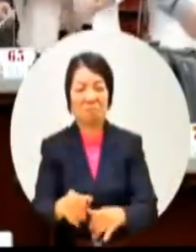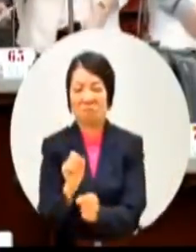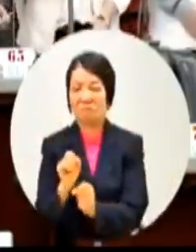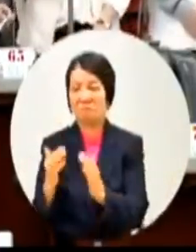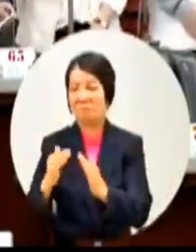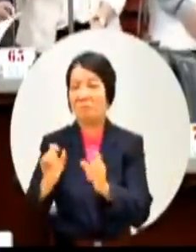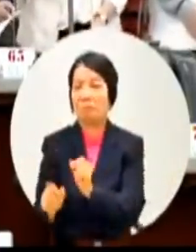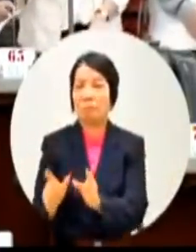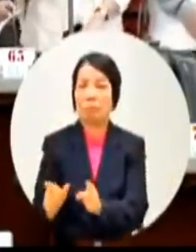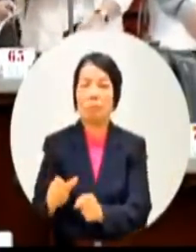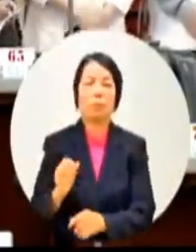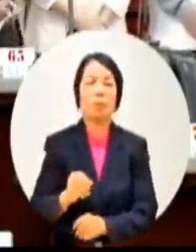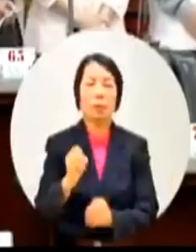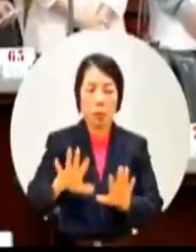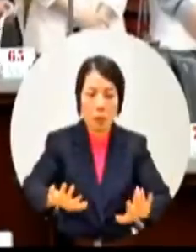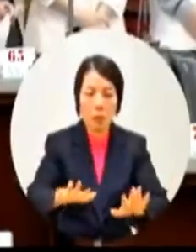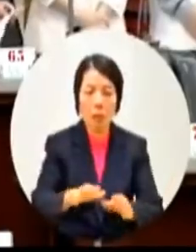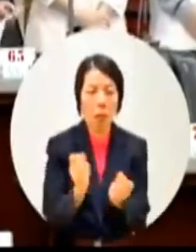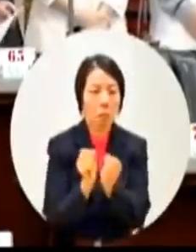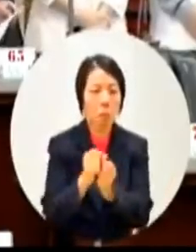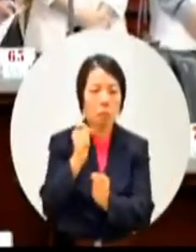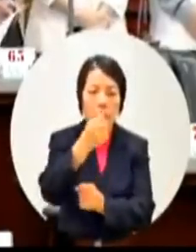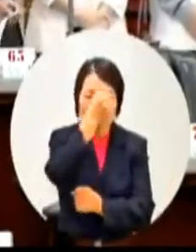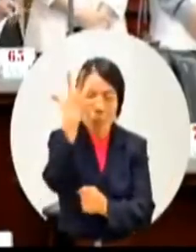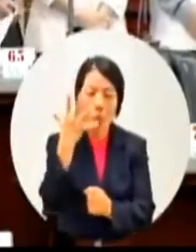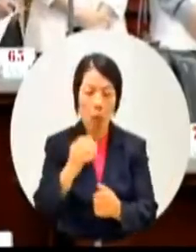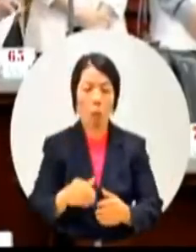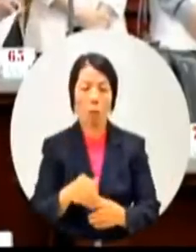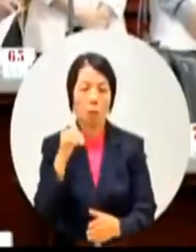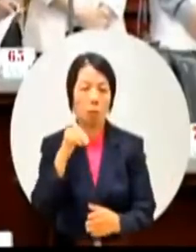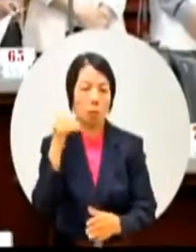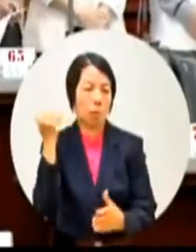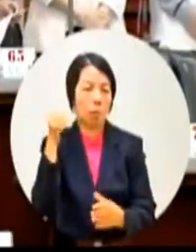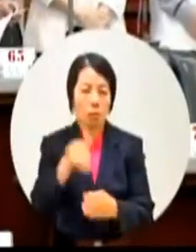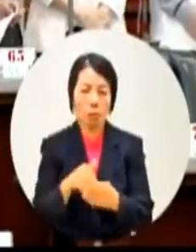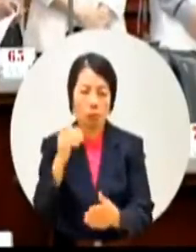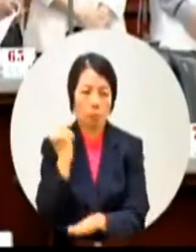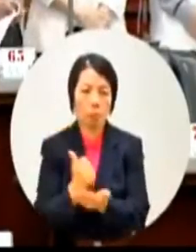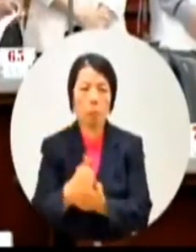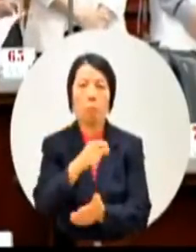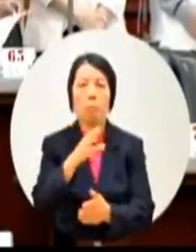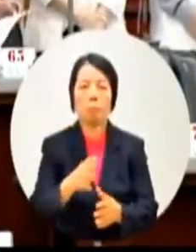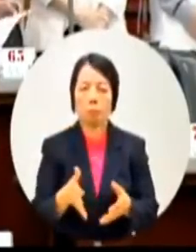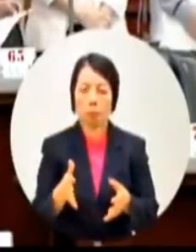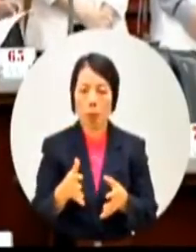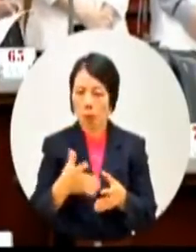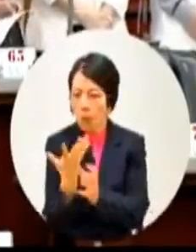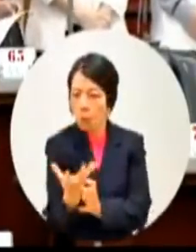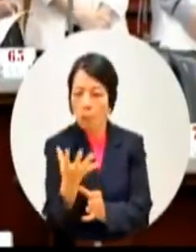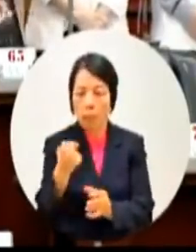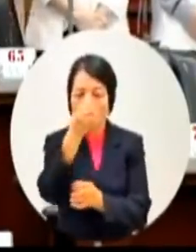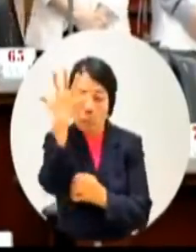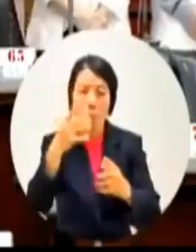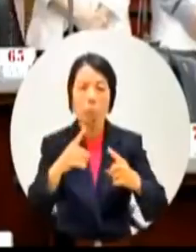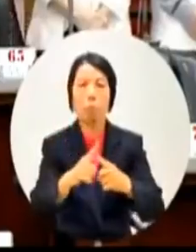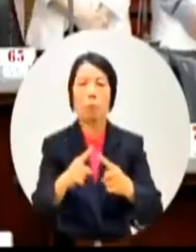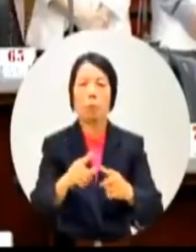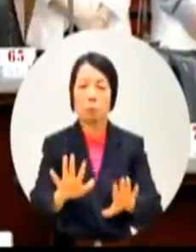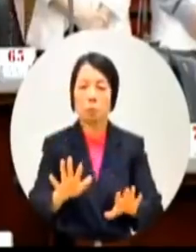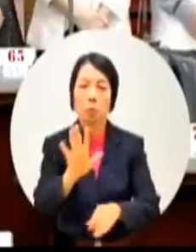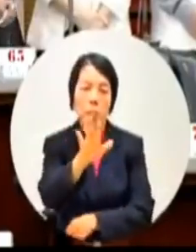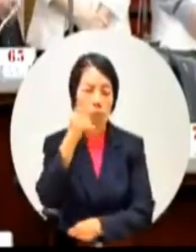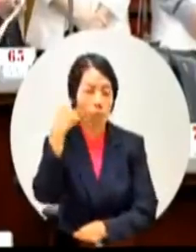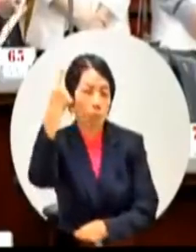觉得说你讲得非常非常有梦，有梦最美。但是市长，开放入资2002